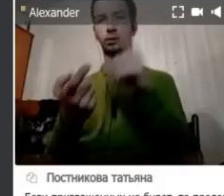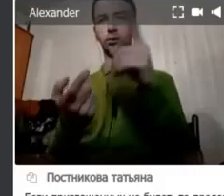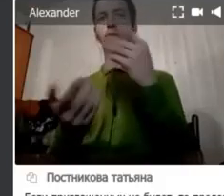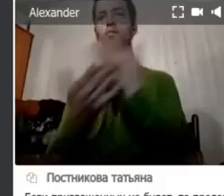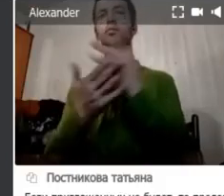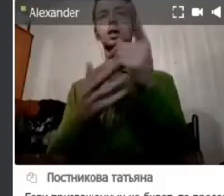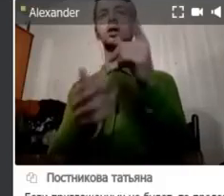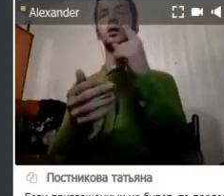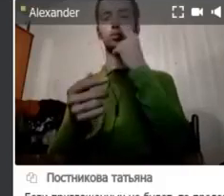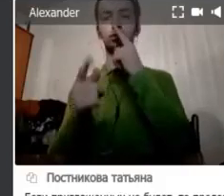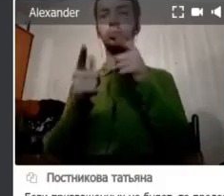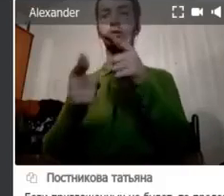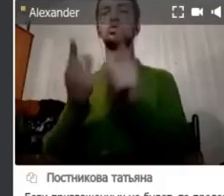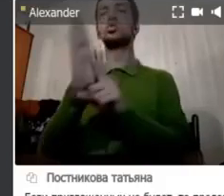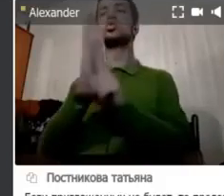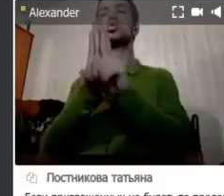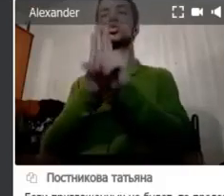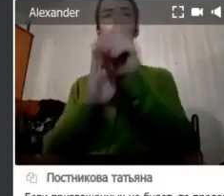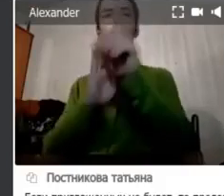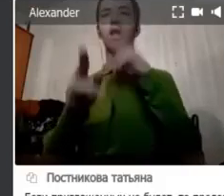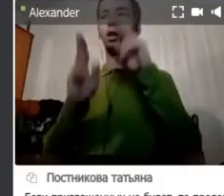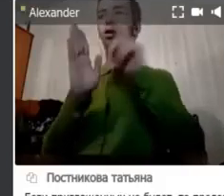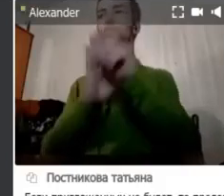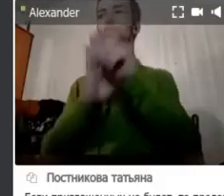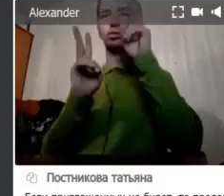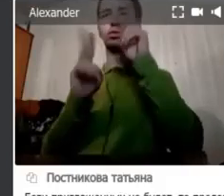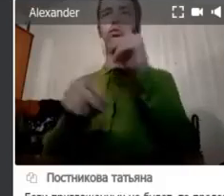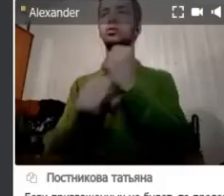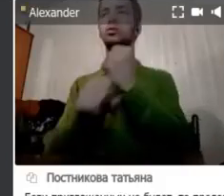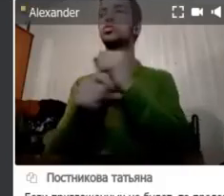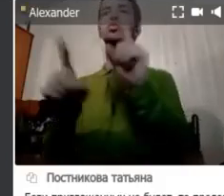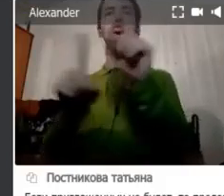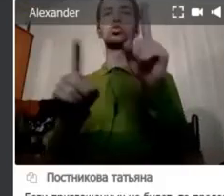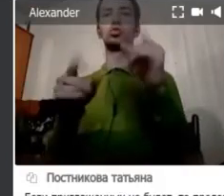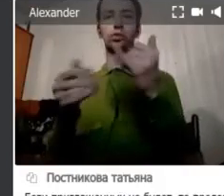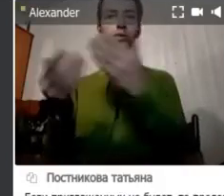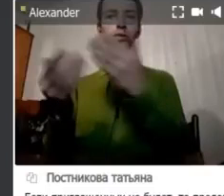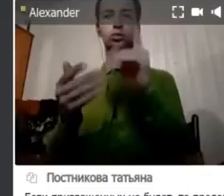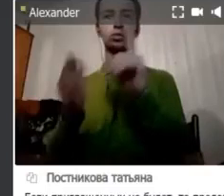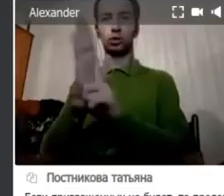соответствующее. Да, напишите спонсору в командный чат,